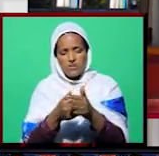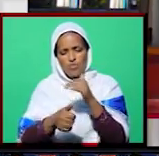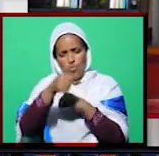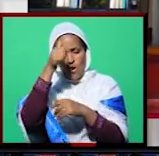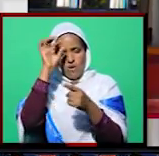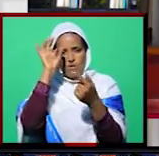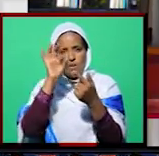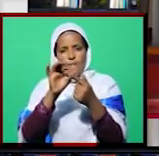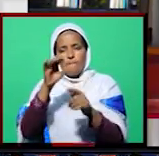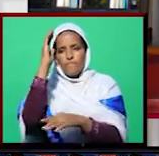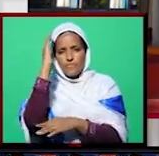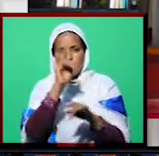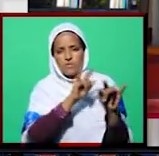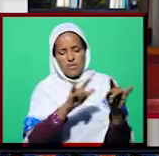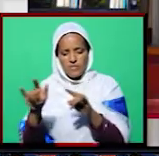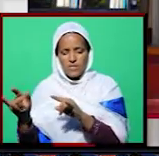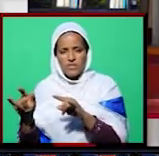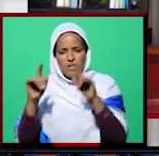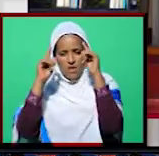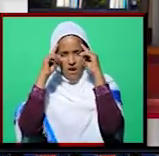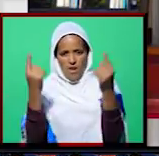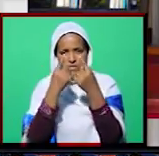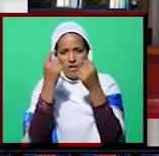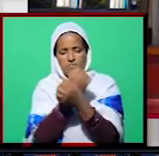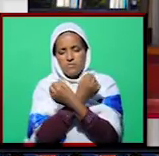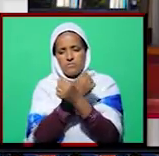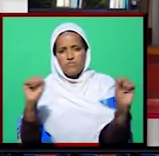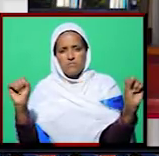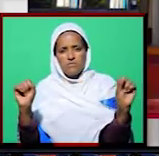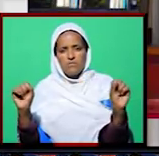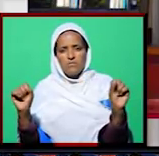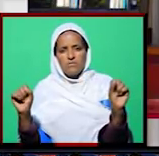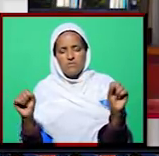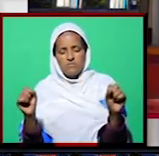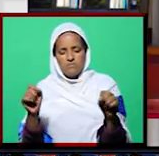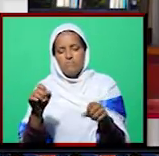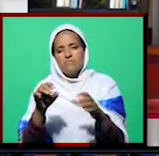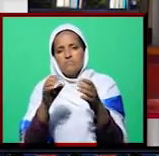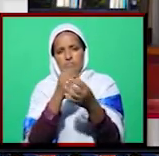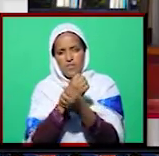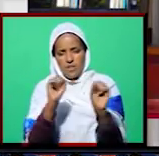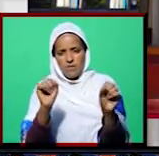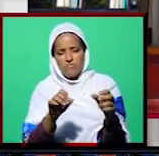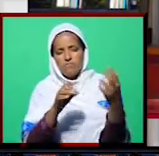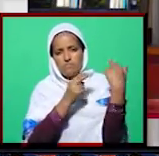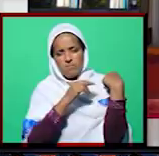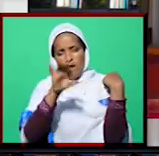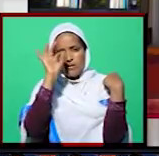እስከ ህፃናቱ ድረስ ዋናው አላማው በእግዚአብሔር ዘንድ ስርየተ ኃጢአት አግኝተን ባለሟልነት መቀበል